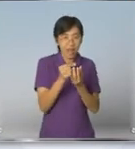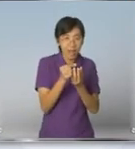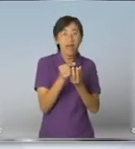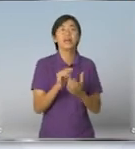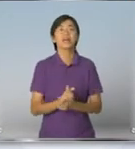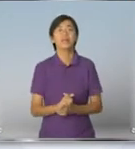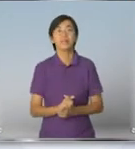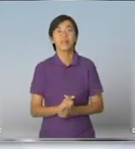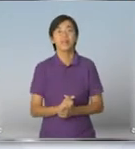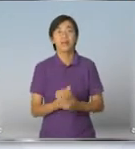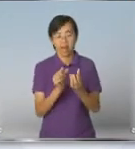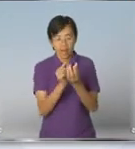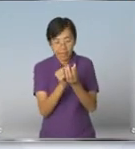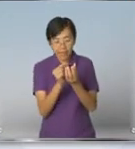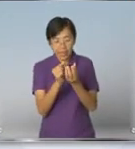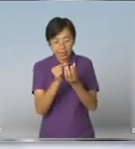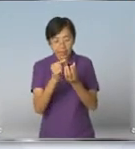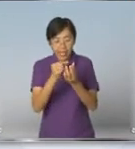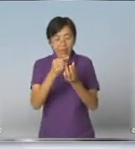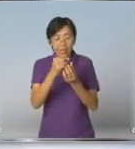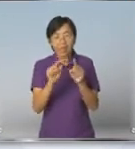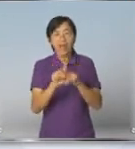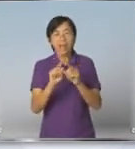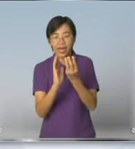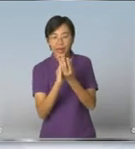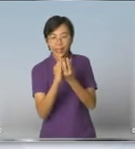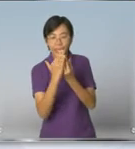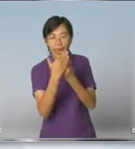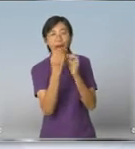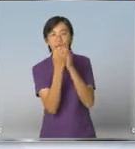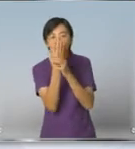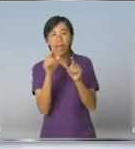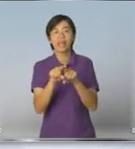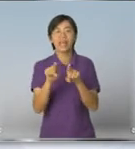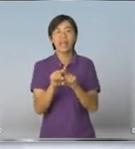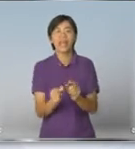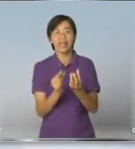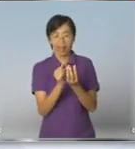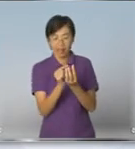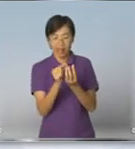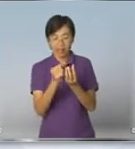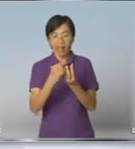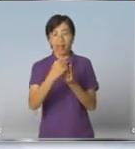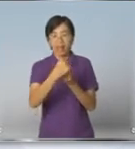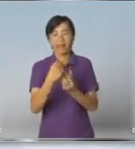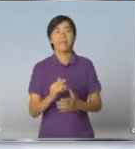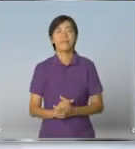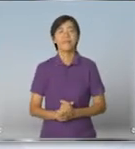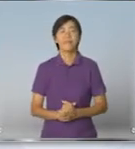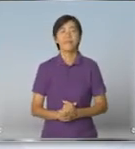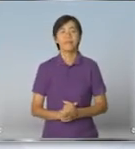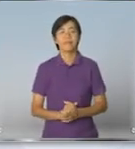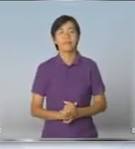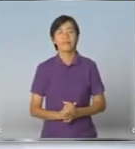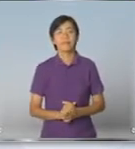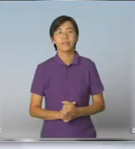ลีบ ใช่ค่ะเป็นกลีบ แสดงว่ามันเหมือนกลีบมันก็จะต้องสับ วางก ัน เอียงสลับกันใช่ไหมครับผมจะไม่เท่ากัน สับ